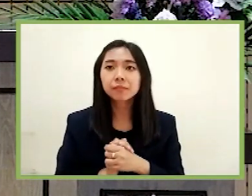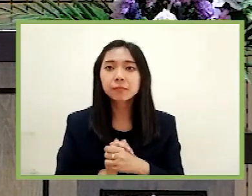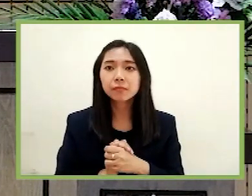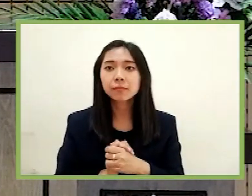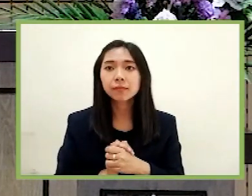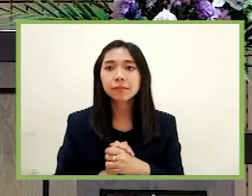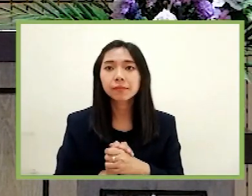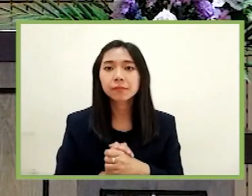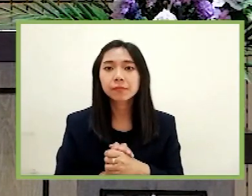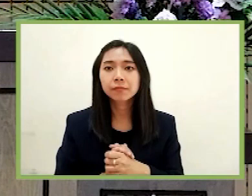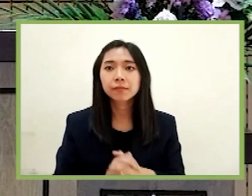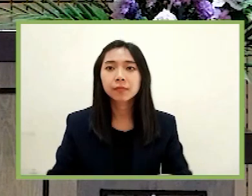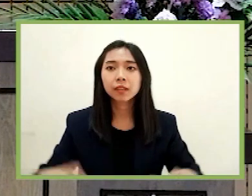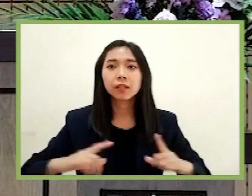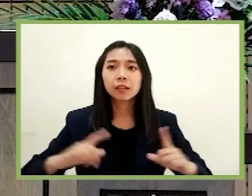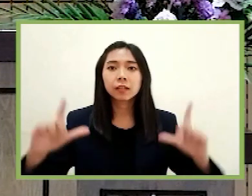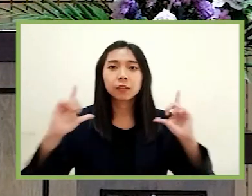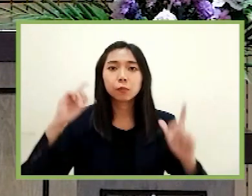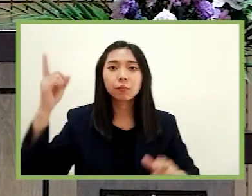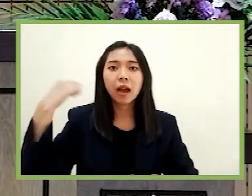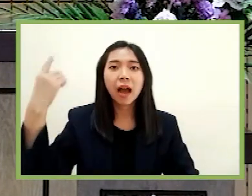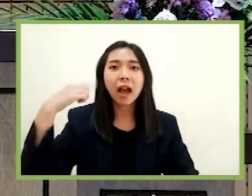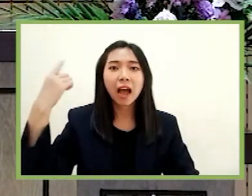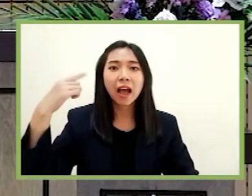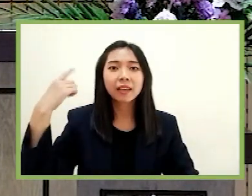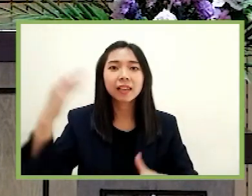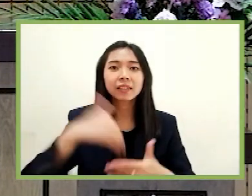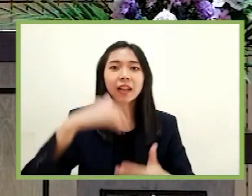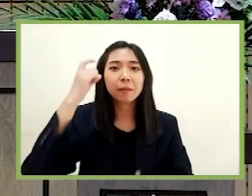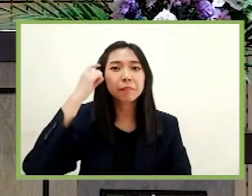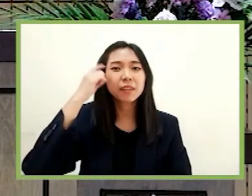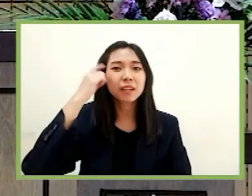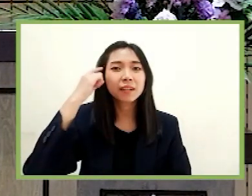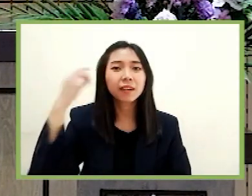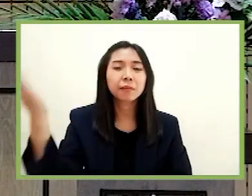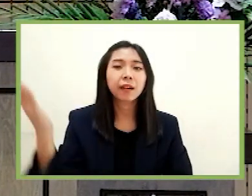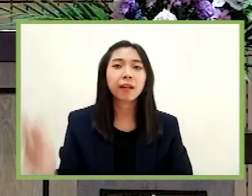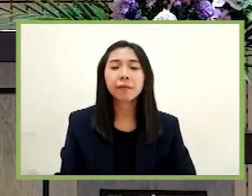hanya dikaitkan dengan imajinasi mereka